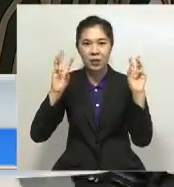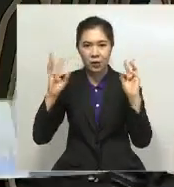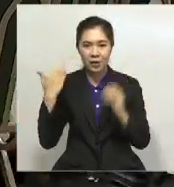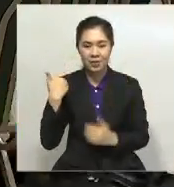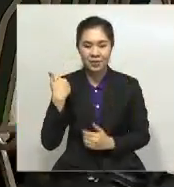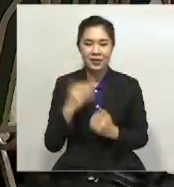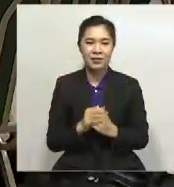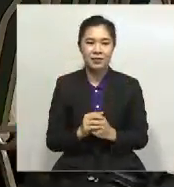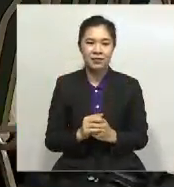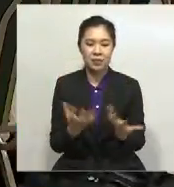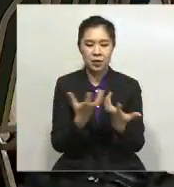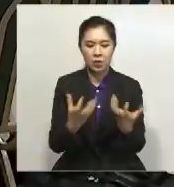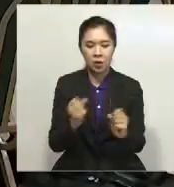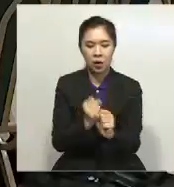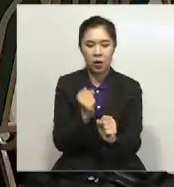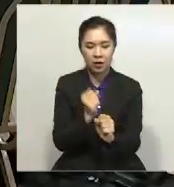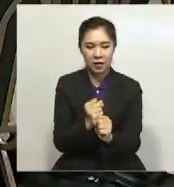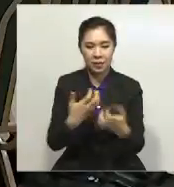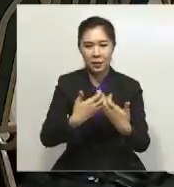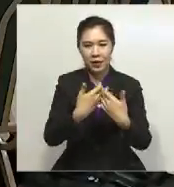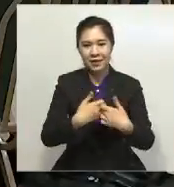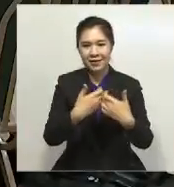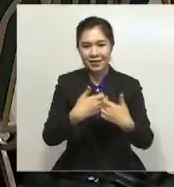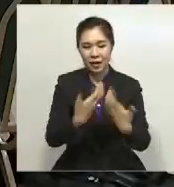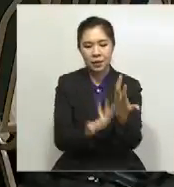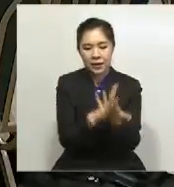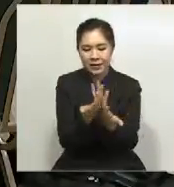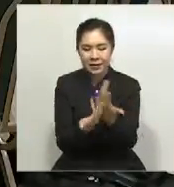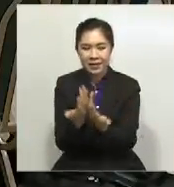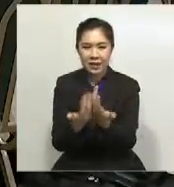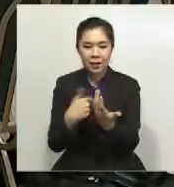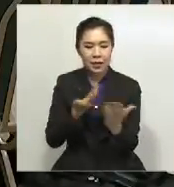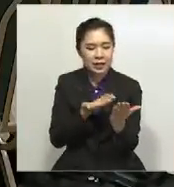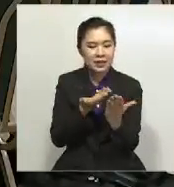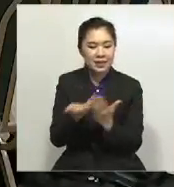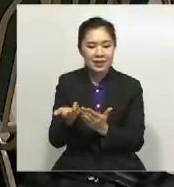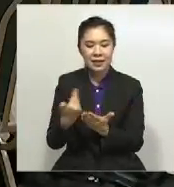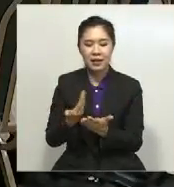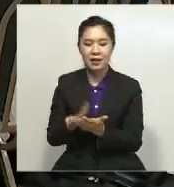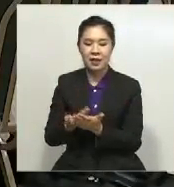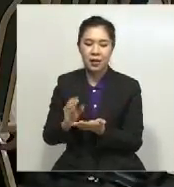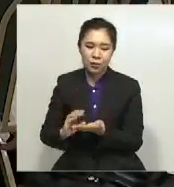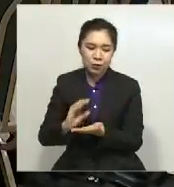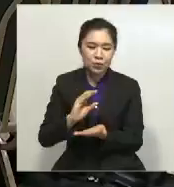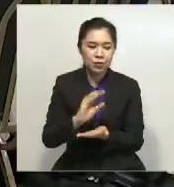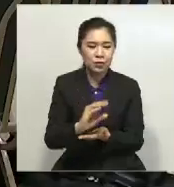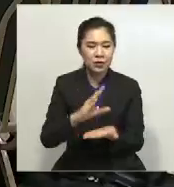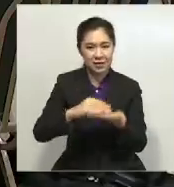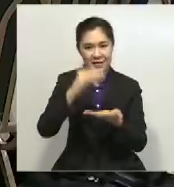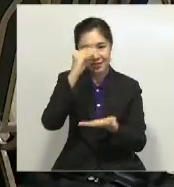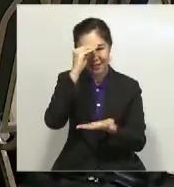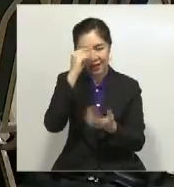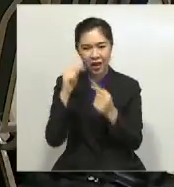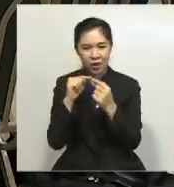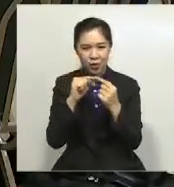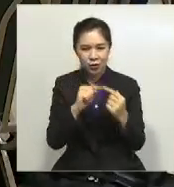าะผลงานการประดิษฐ์เครื่องตัดหญ้าซึ่งนายกรัฐมนตรีนะคะได้ซื้อผลงานเพื่อนำไปเป็นทุนการศึกษาให้กับน้องๆค่ะและส่งต่